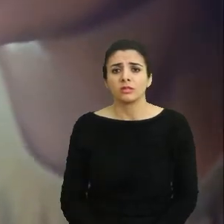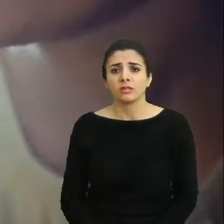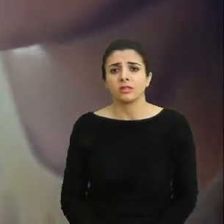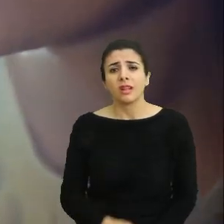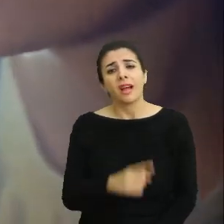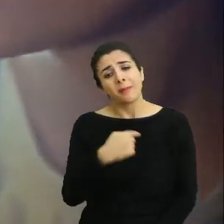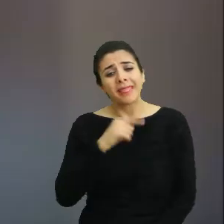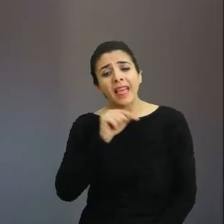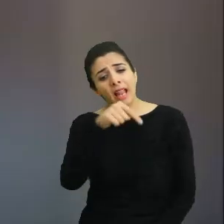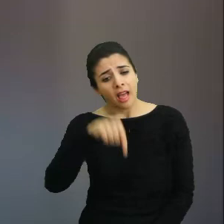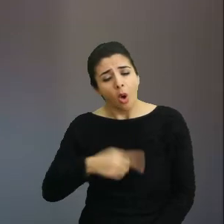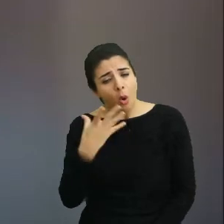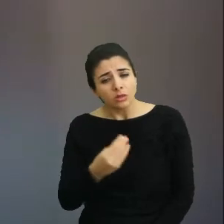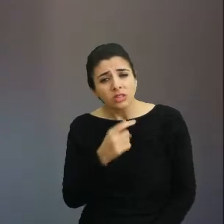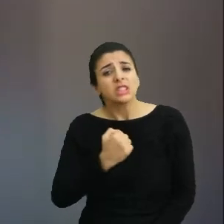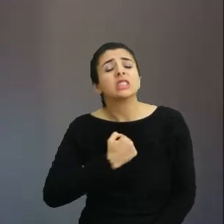olsan sıkılmaz mısın?